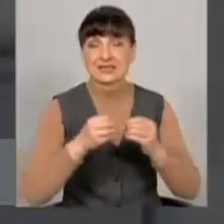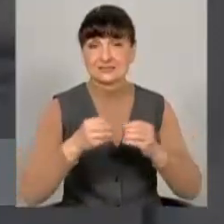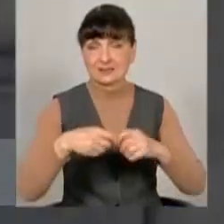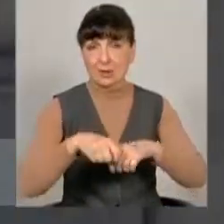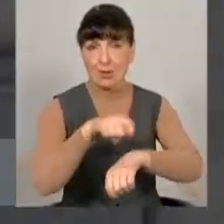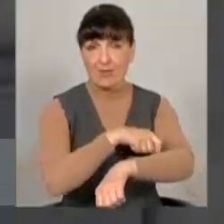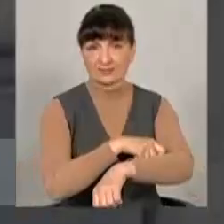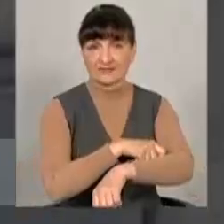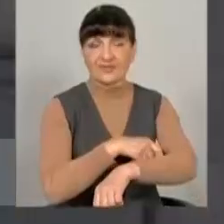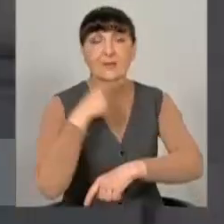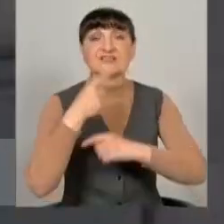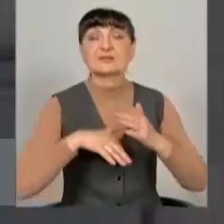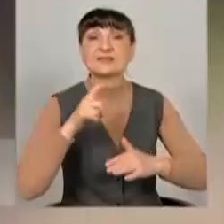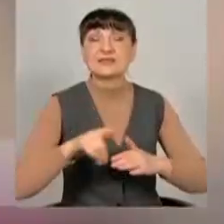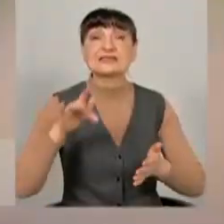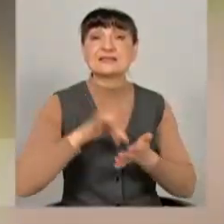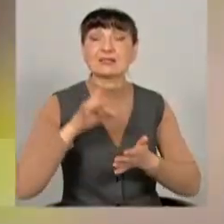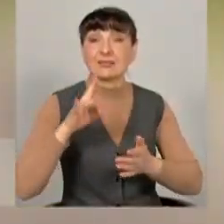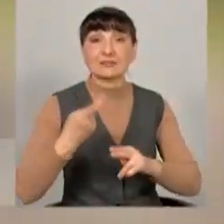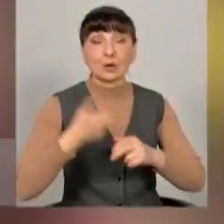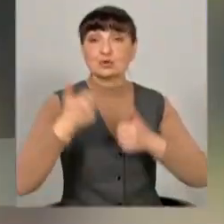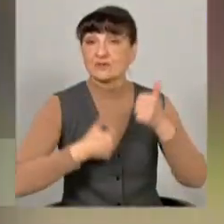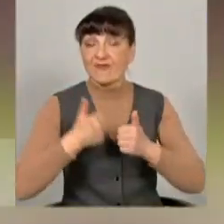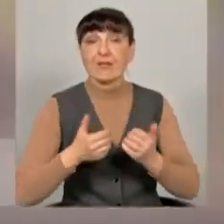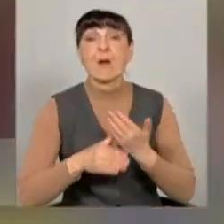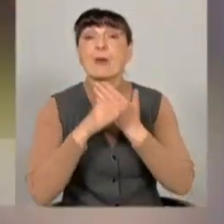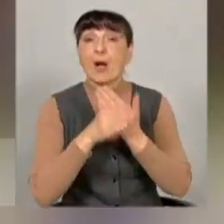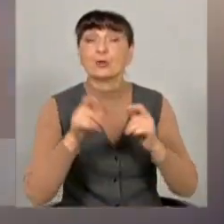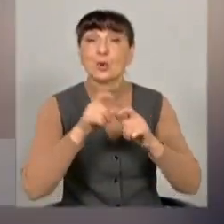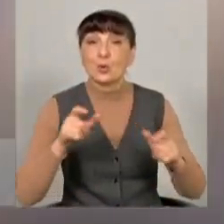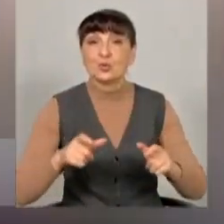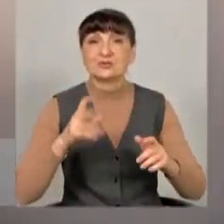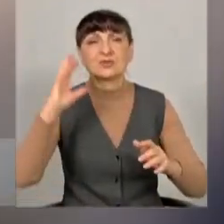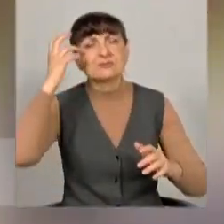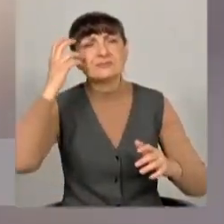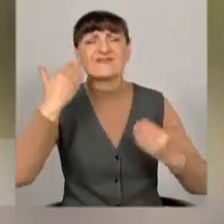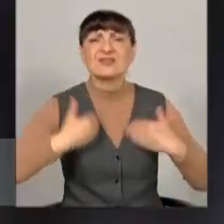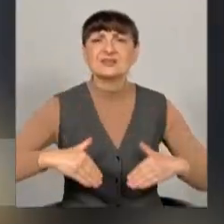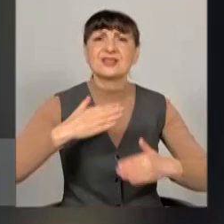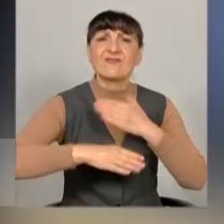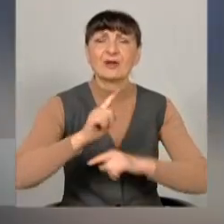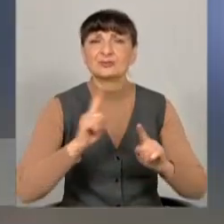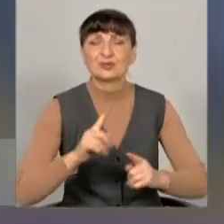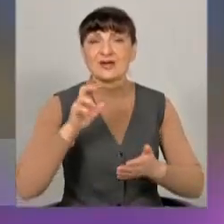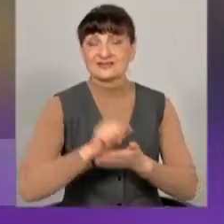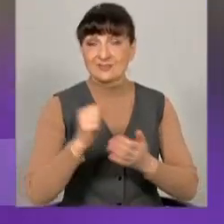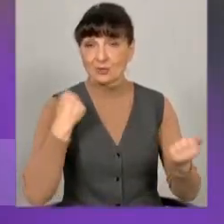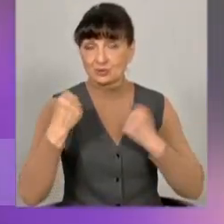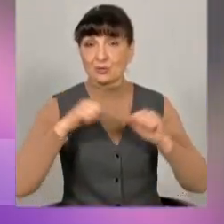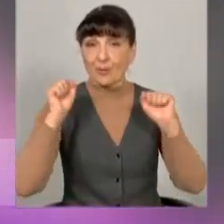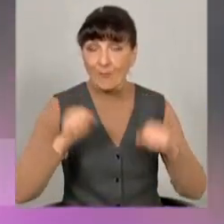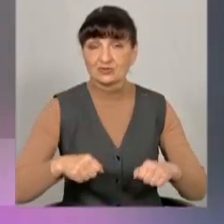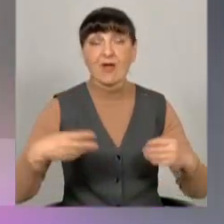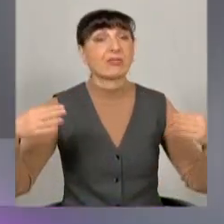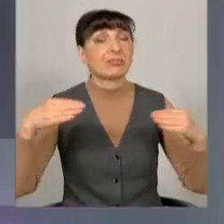километров. По словам специалистов центра, такие соревнования дают возможность людям с ментальными и физическими нарушениями заниматься спортом